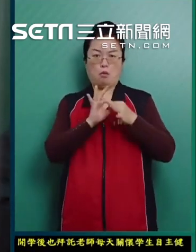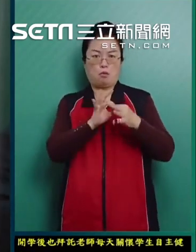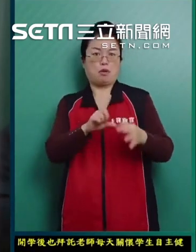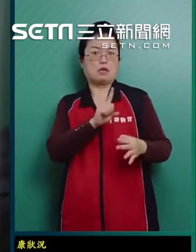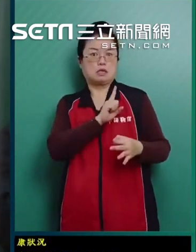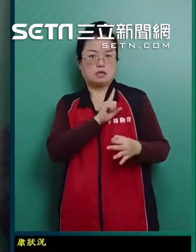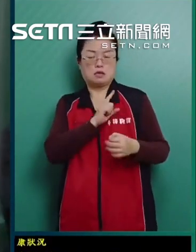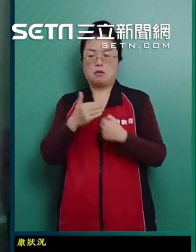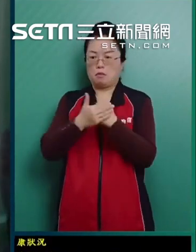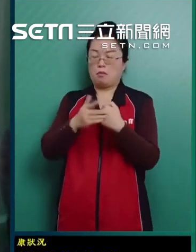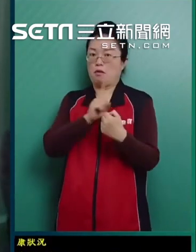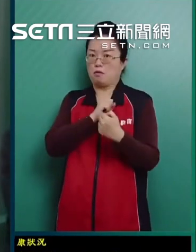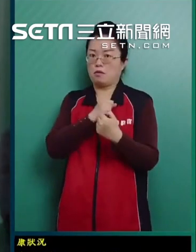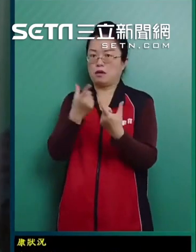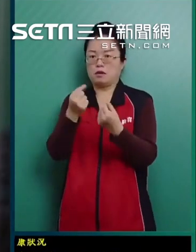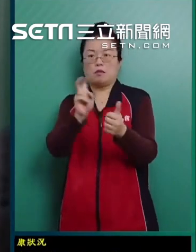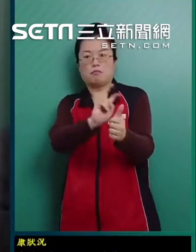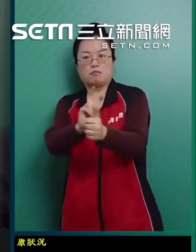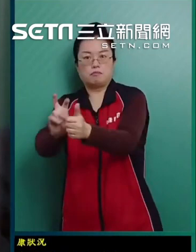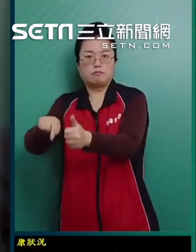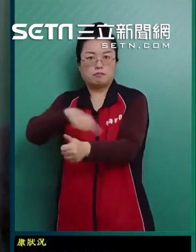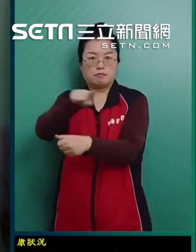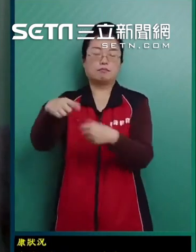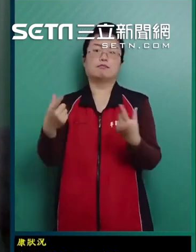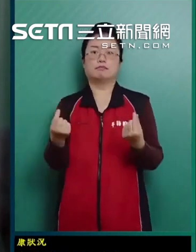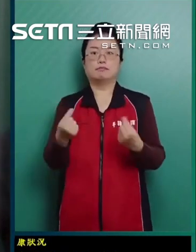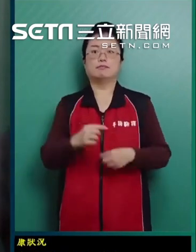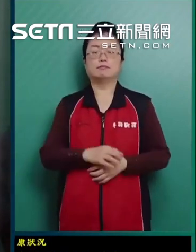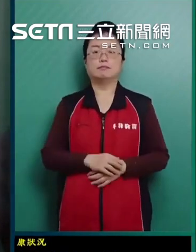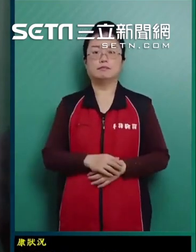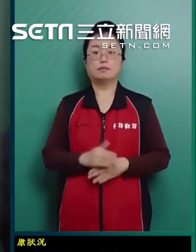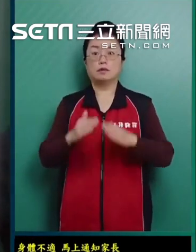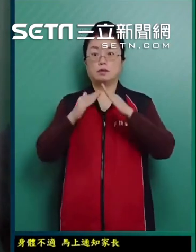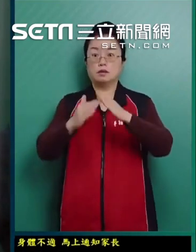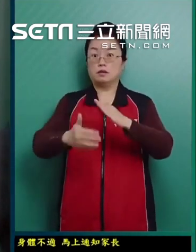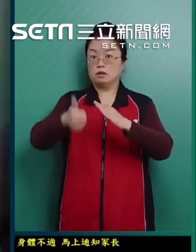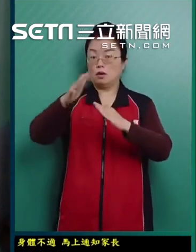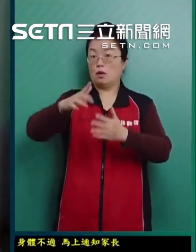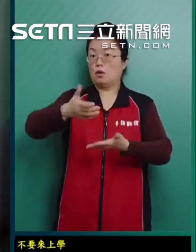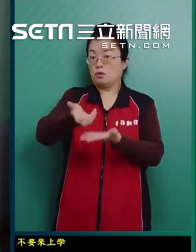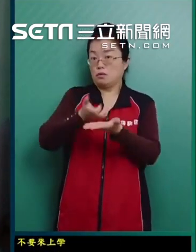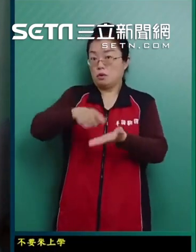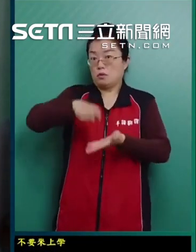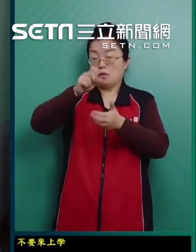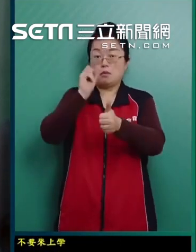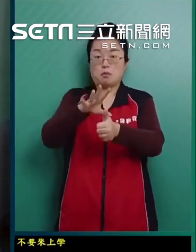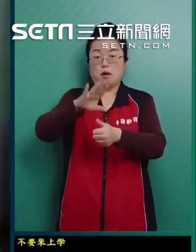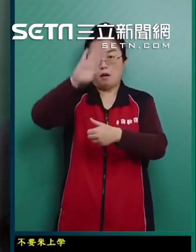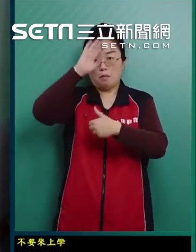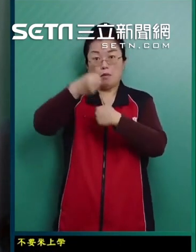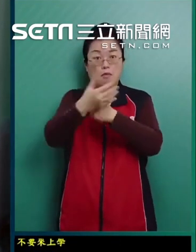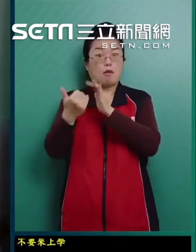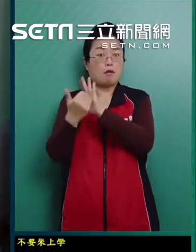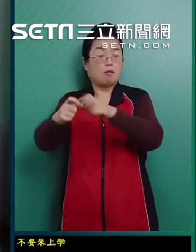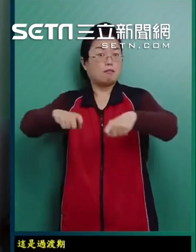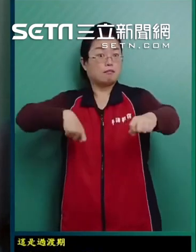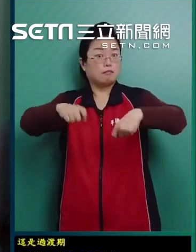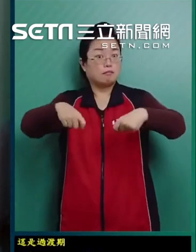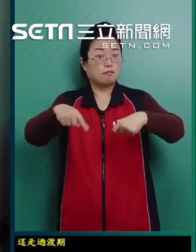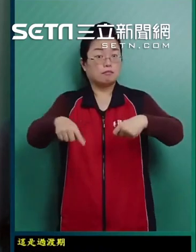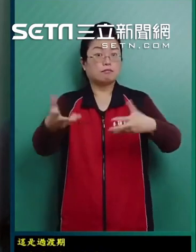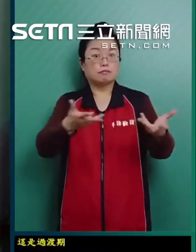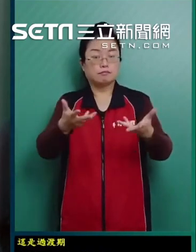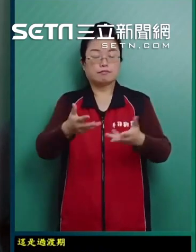守护他人。那至于市长刚刚特别提到的，那个防疫的措施的部分，其实我们非常谢谢各个学校的全力配